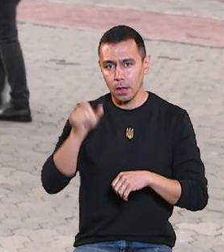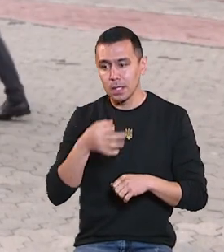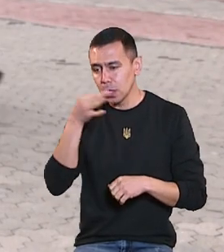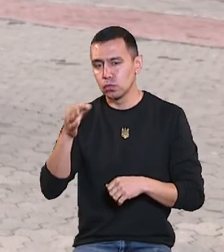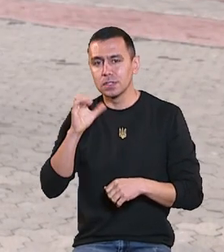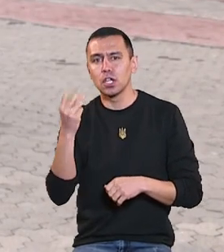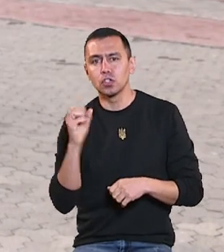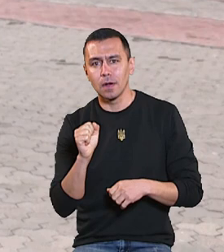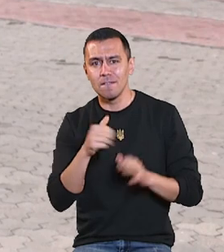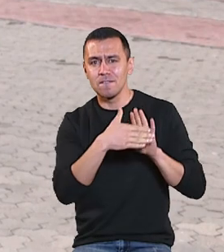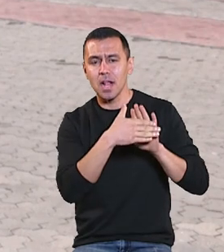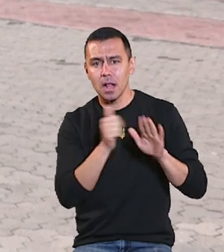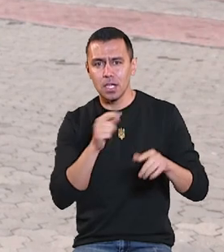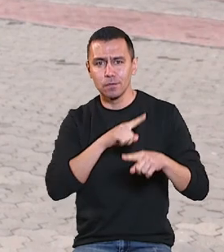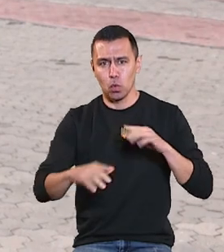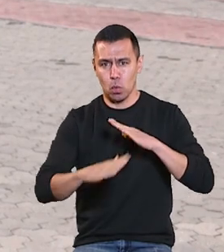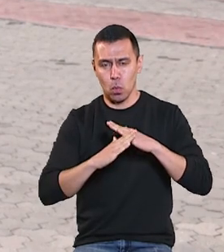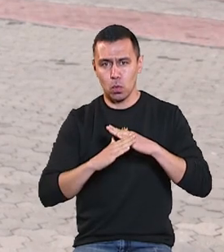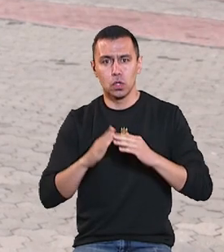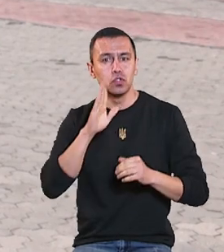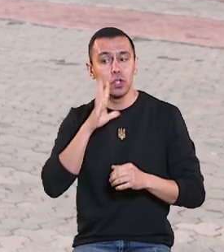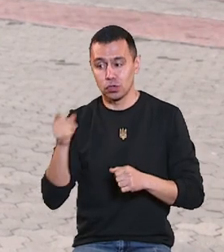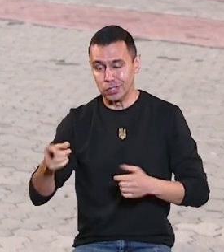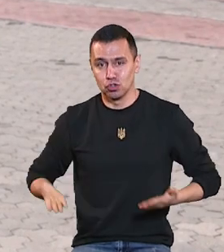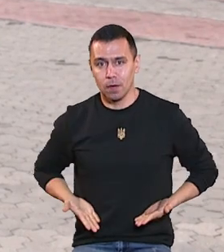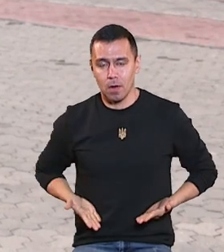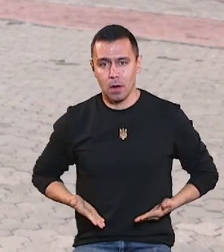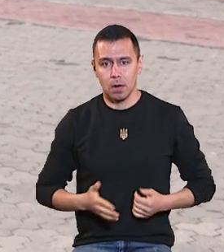«Саша, визивай скору, бо жінка ще жива».